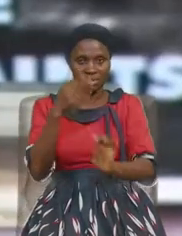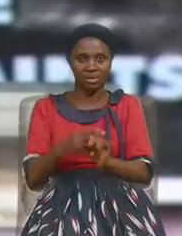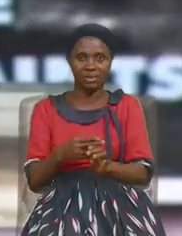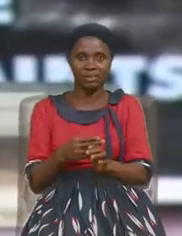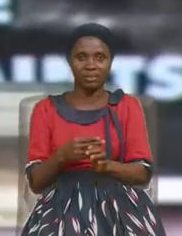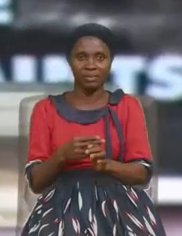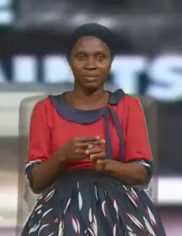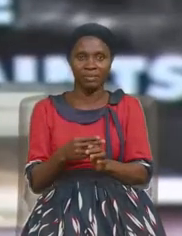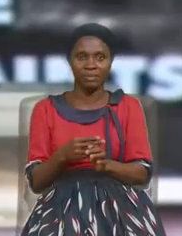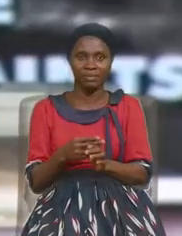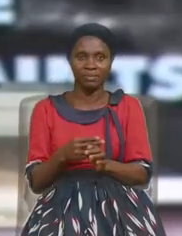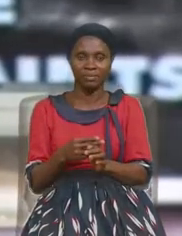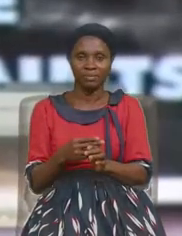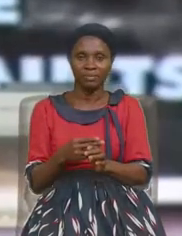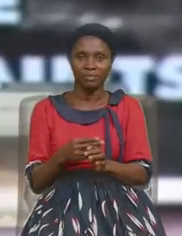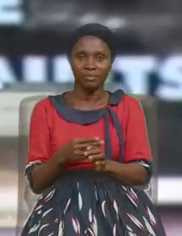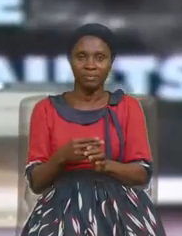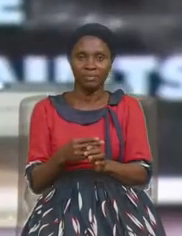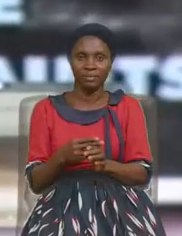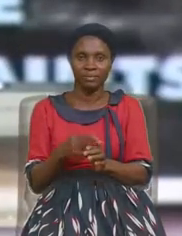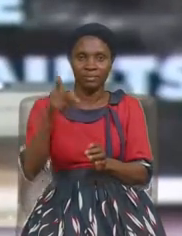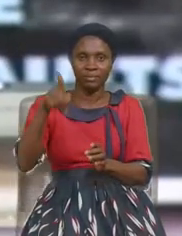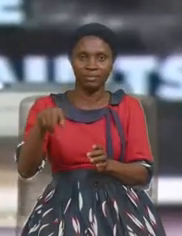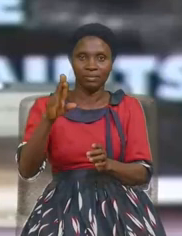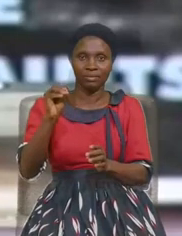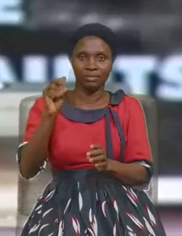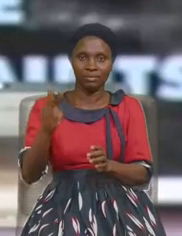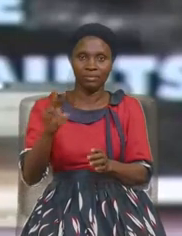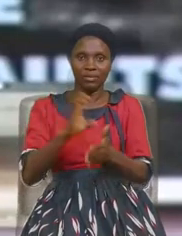En Proverbe, au chapitre 22.